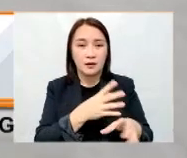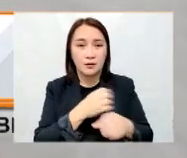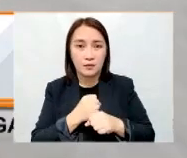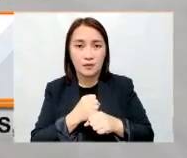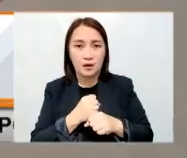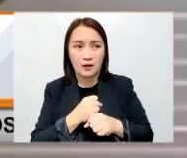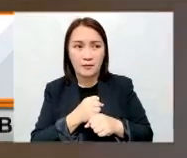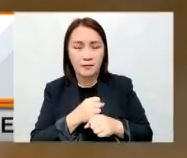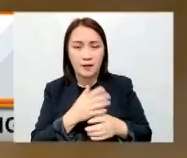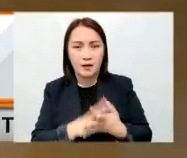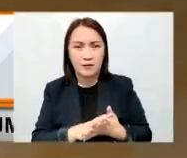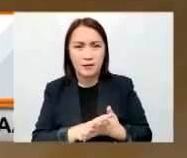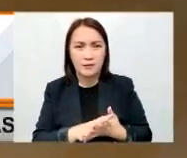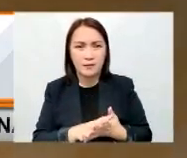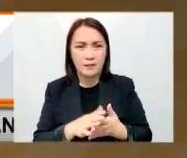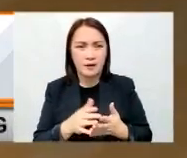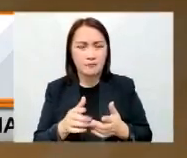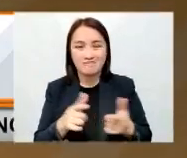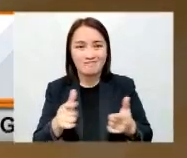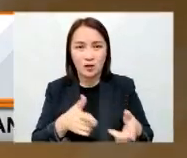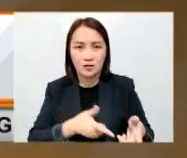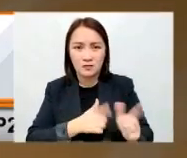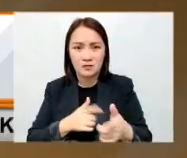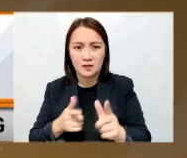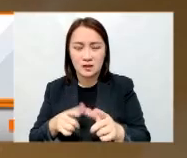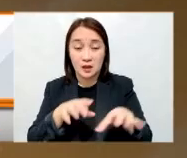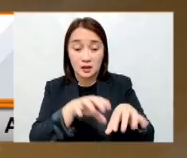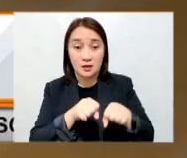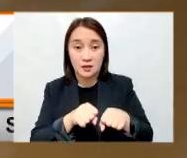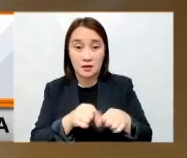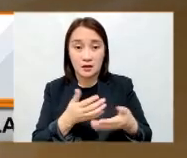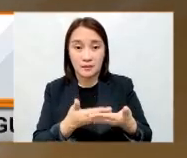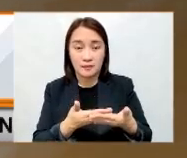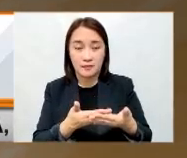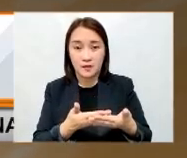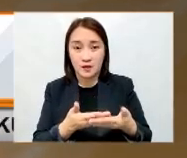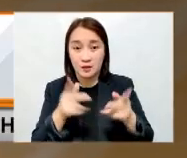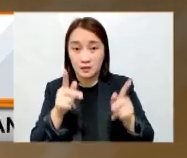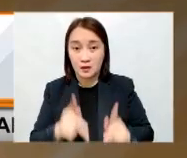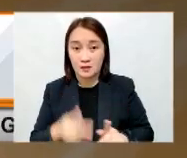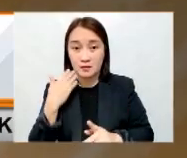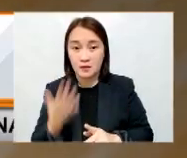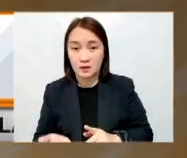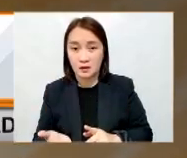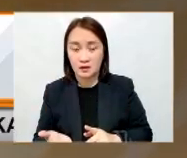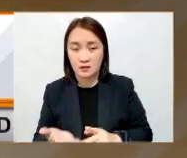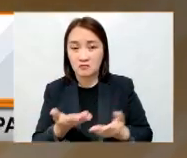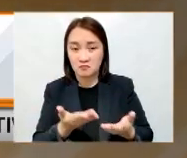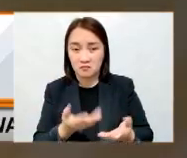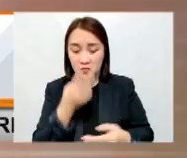baril at mga bala. Na-recover din ang bangkay na pininiwala ang tauhan ni Mudhasan. Kalaban. Ito siya